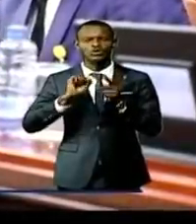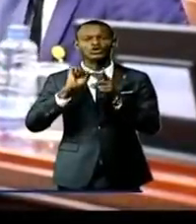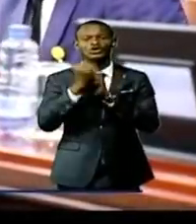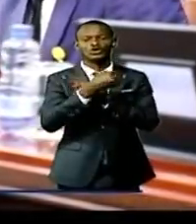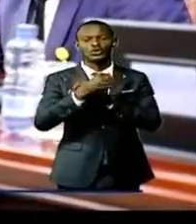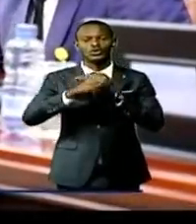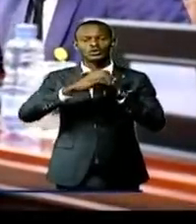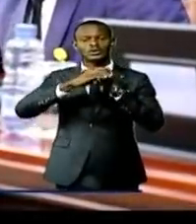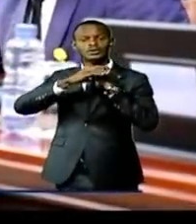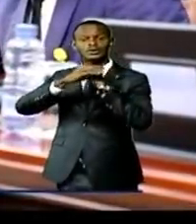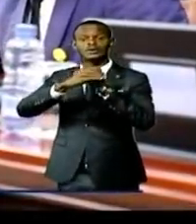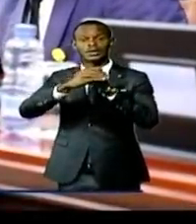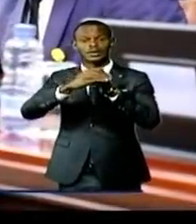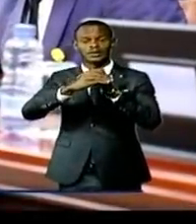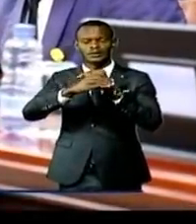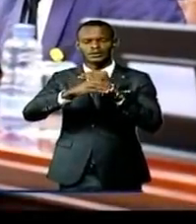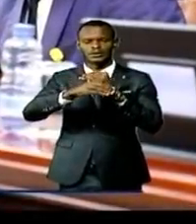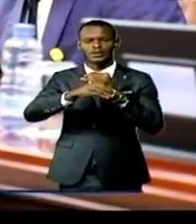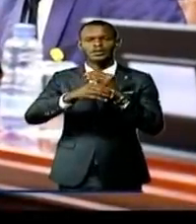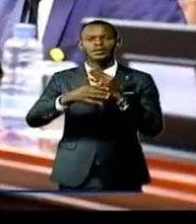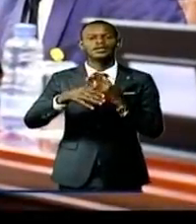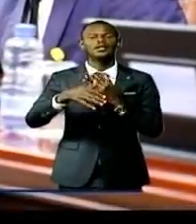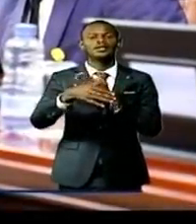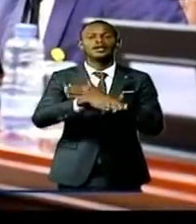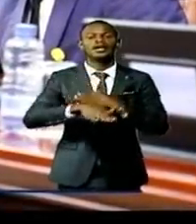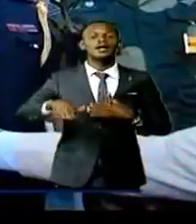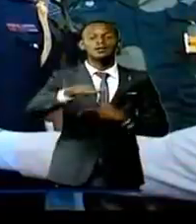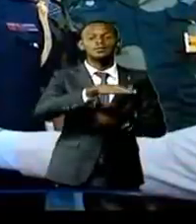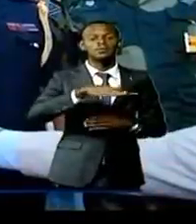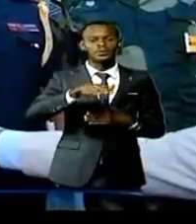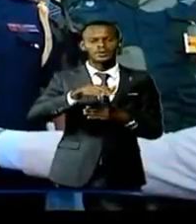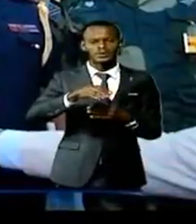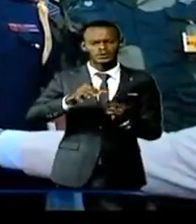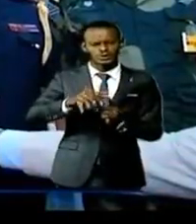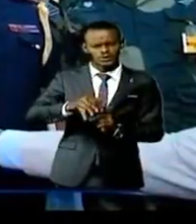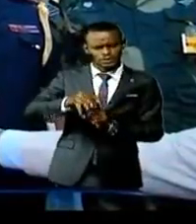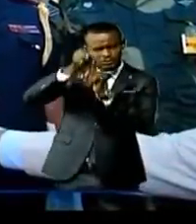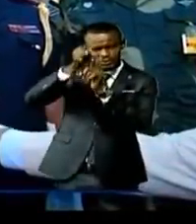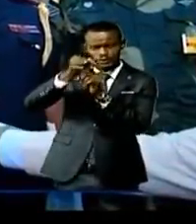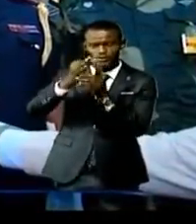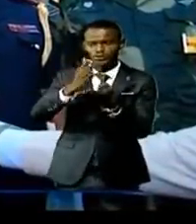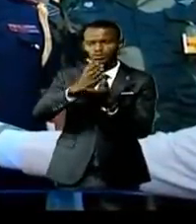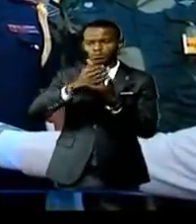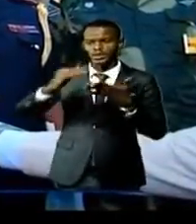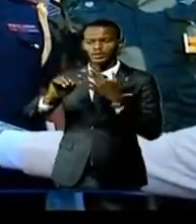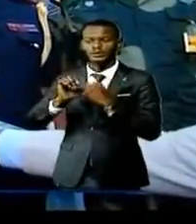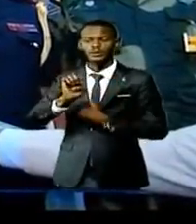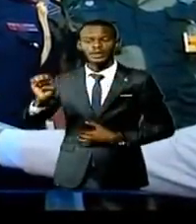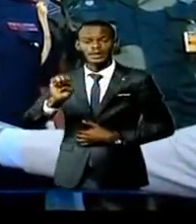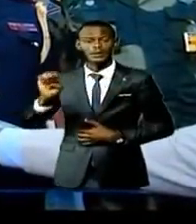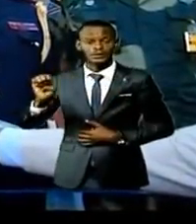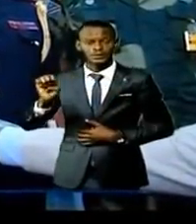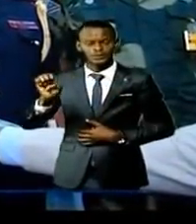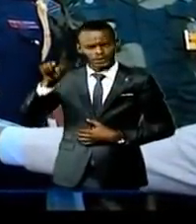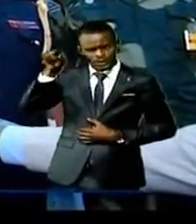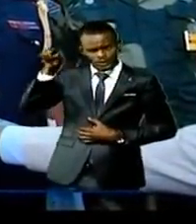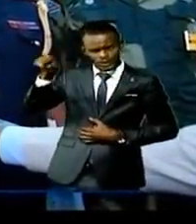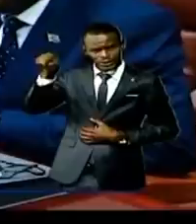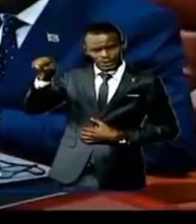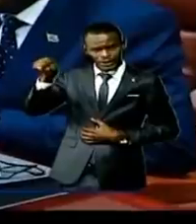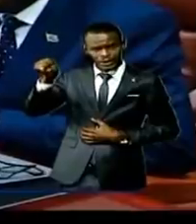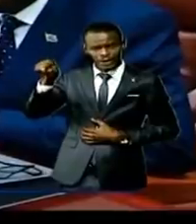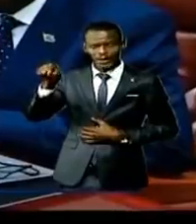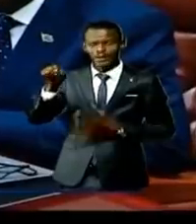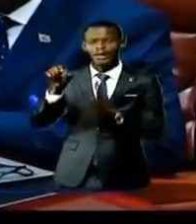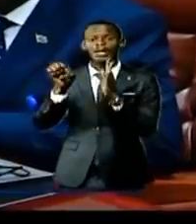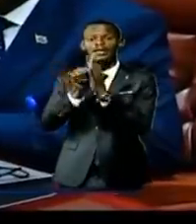spécialement dans la partie est du territoire national, sous état de siège, notamment